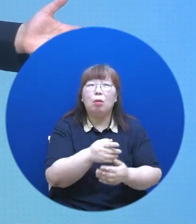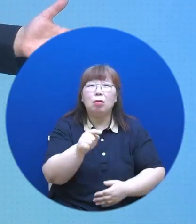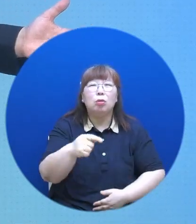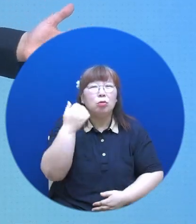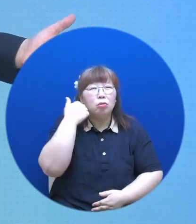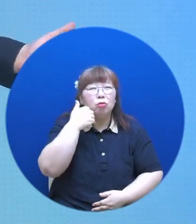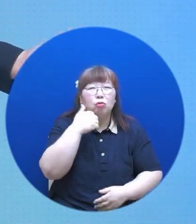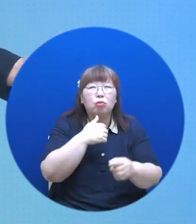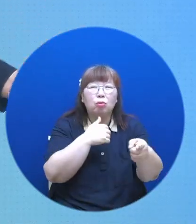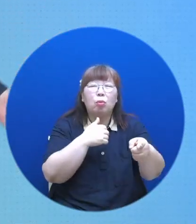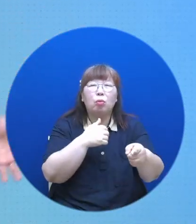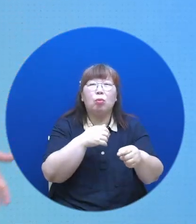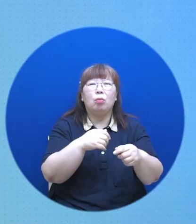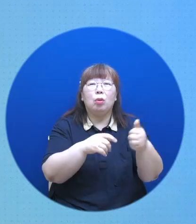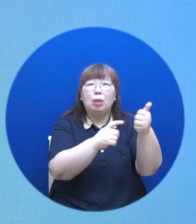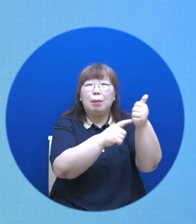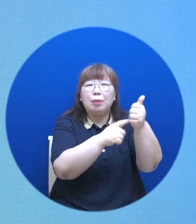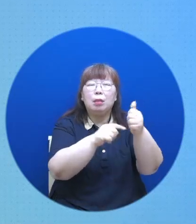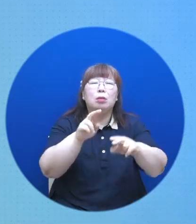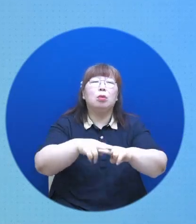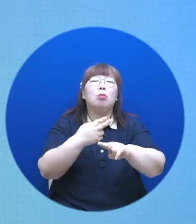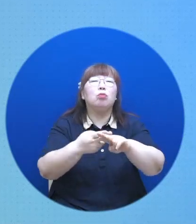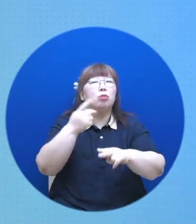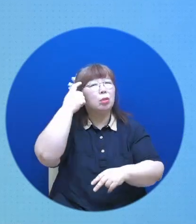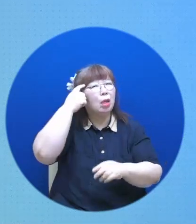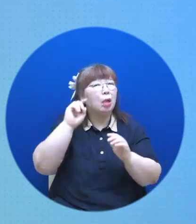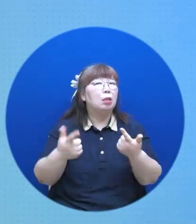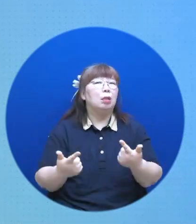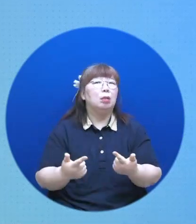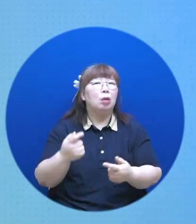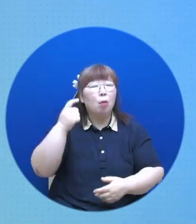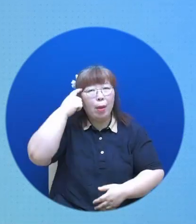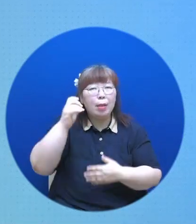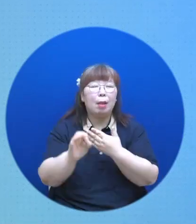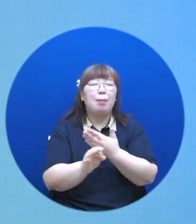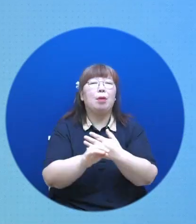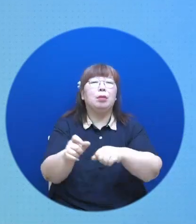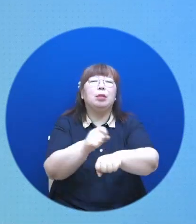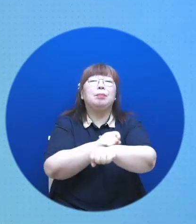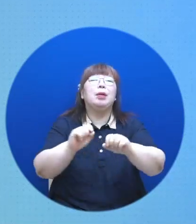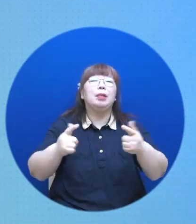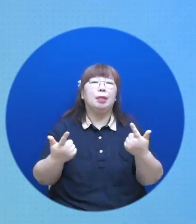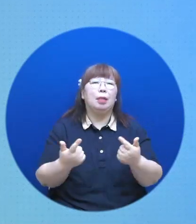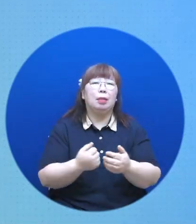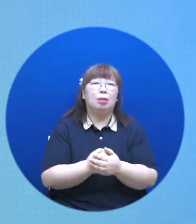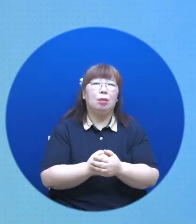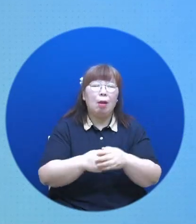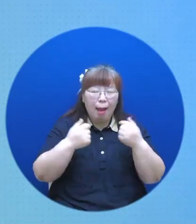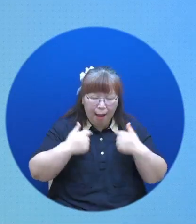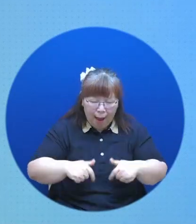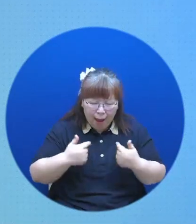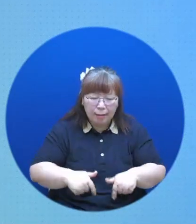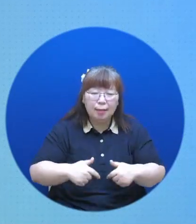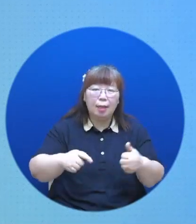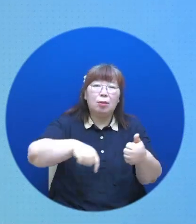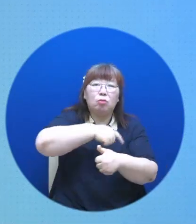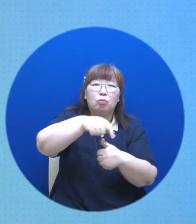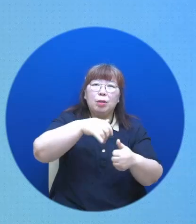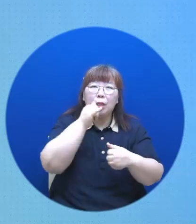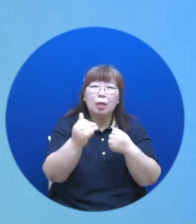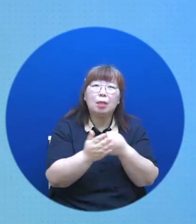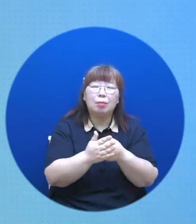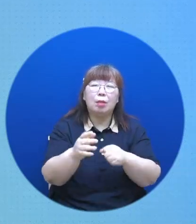그 형제님을 선물로 여기지 않았어요. 왜 그랬을까요? 특별하지 않았습니다. 항상 곁에 있었어요.